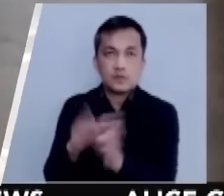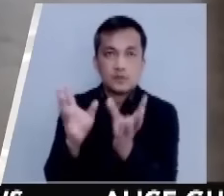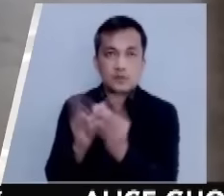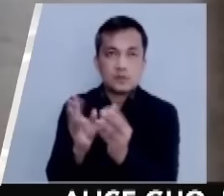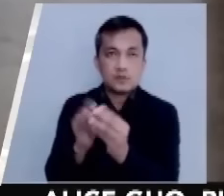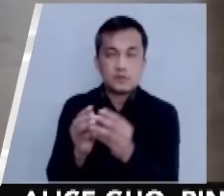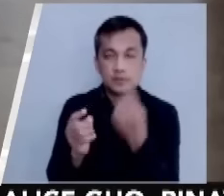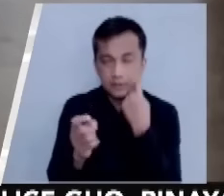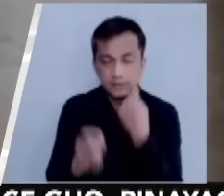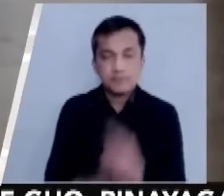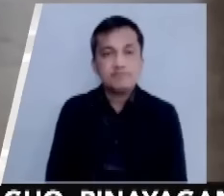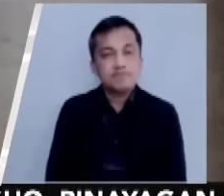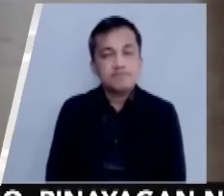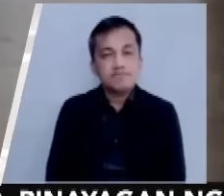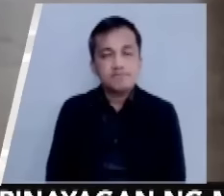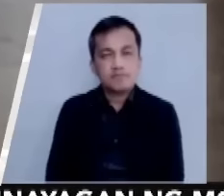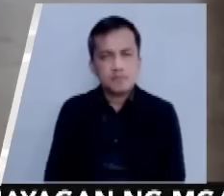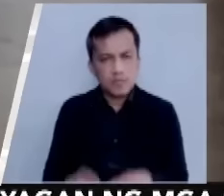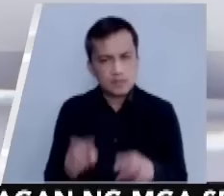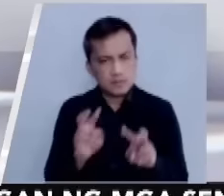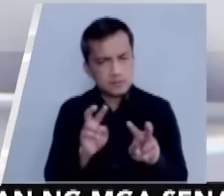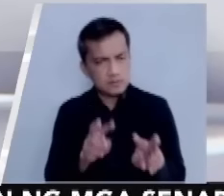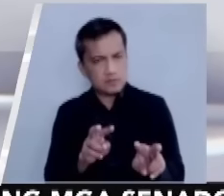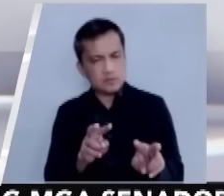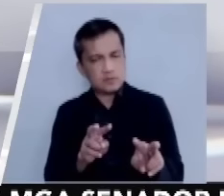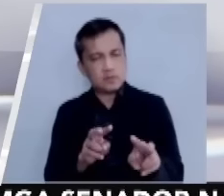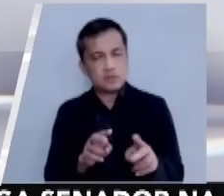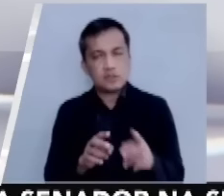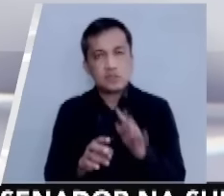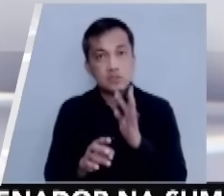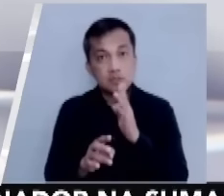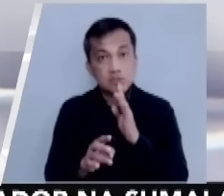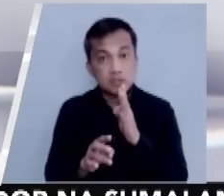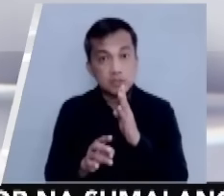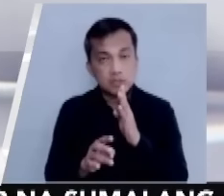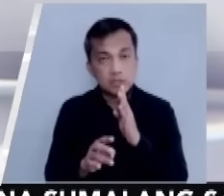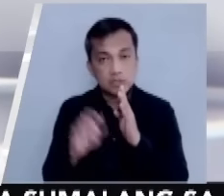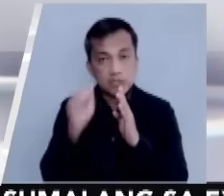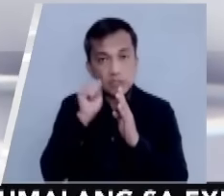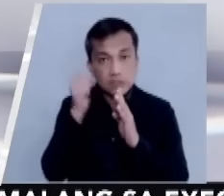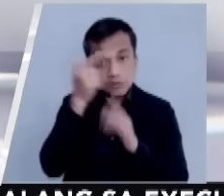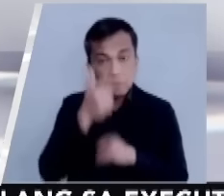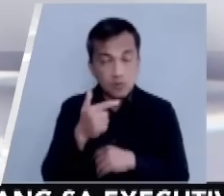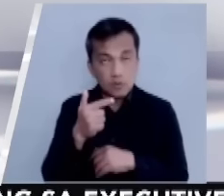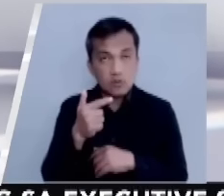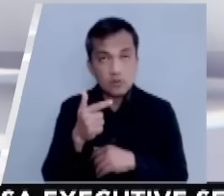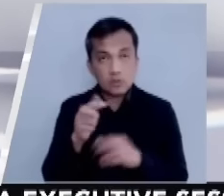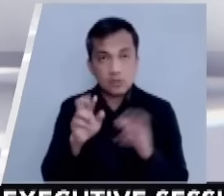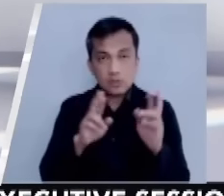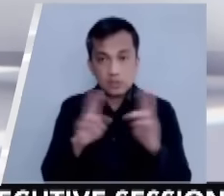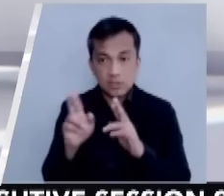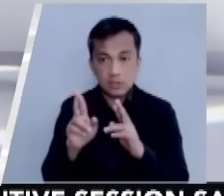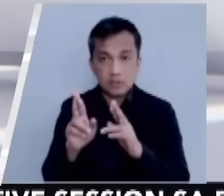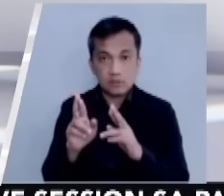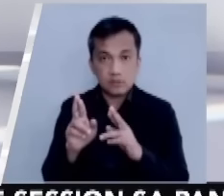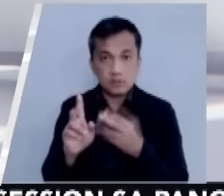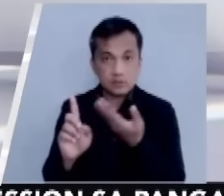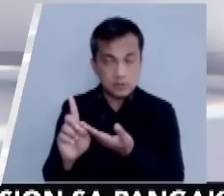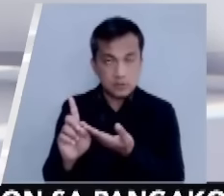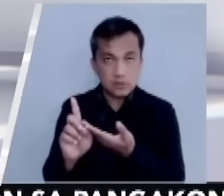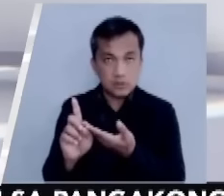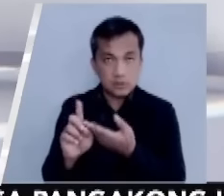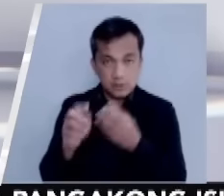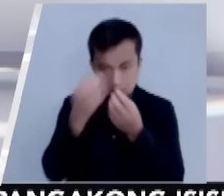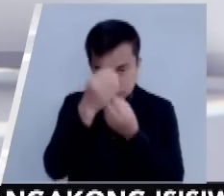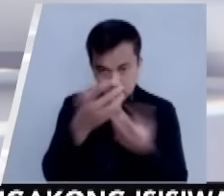ang na-witness natin nung nagsalita si Alice Goh na handa siya na mag-reveal ng ilang